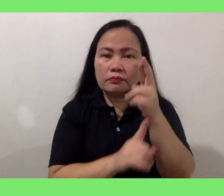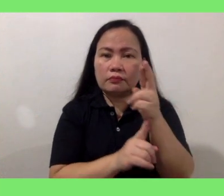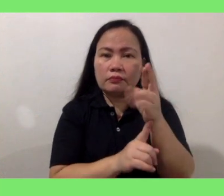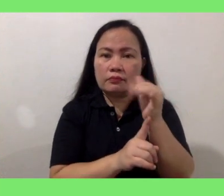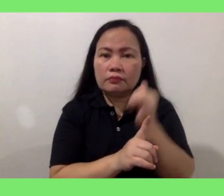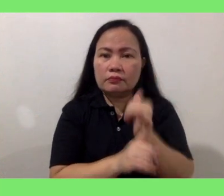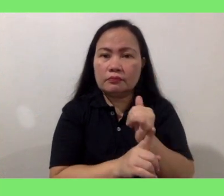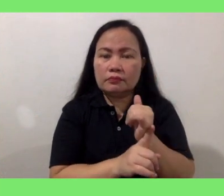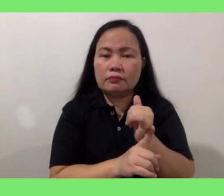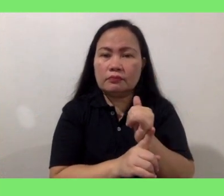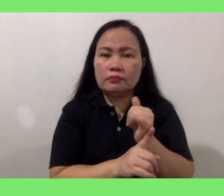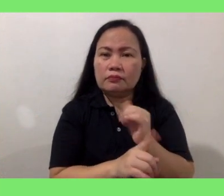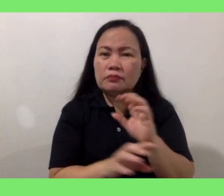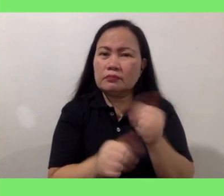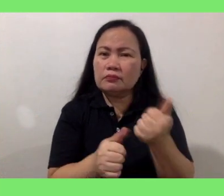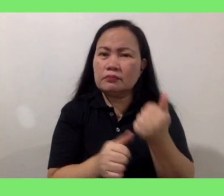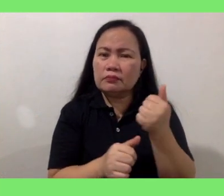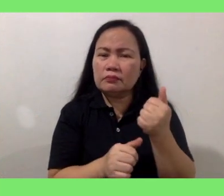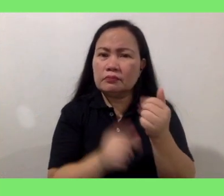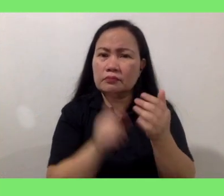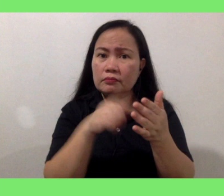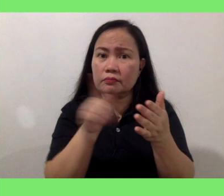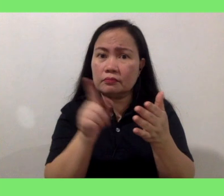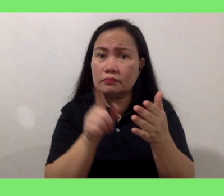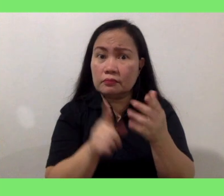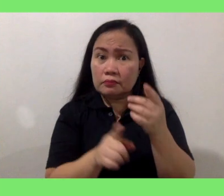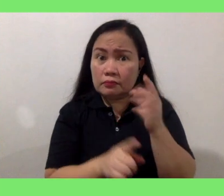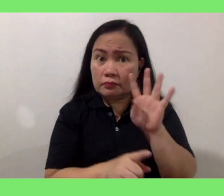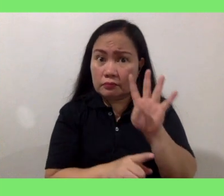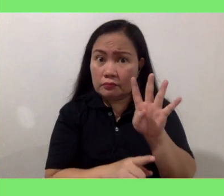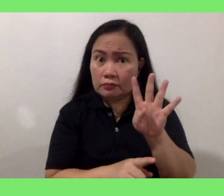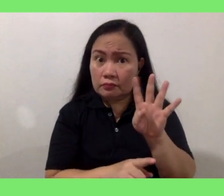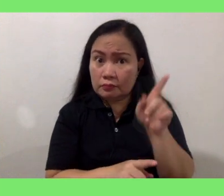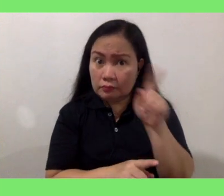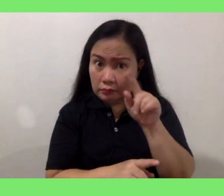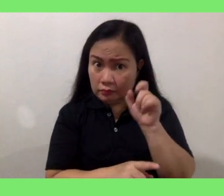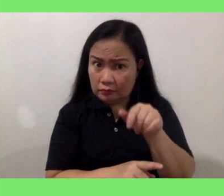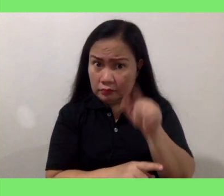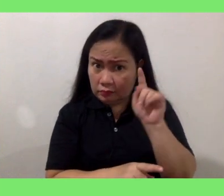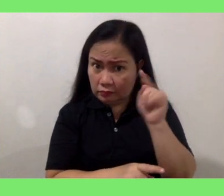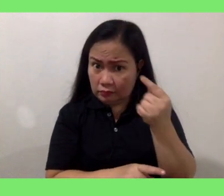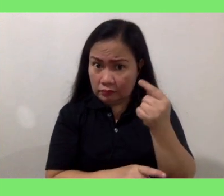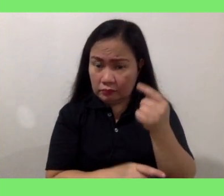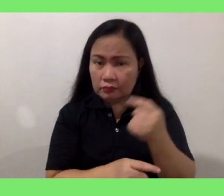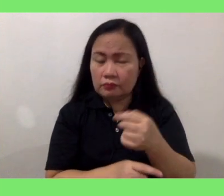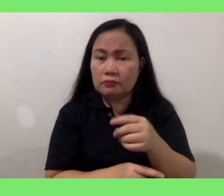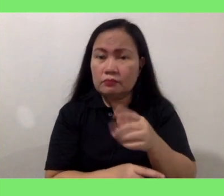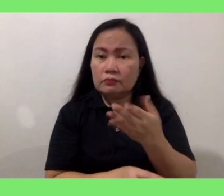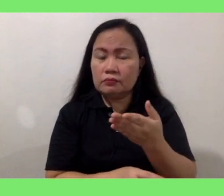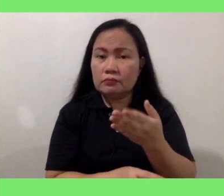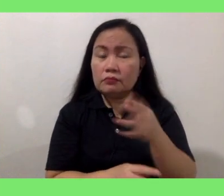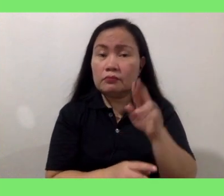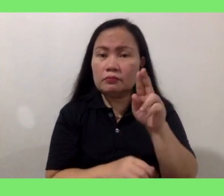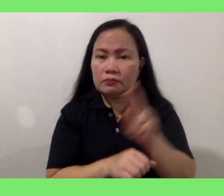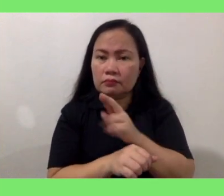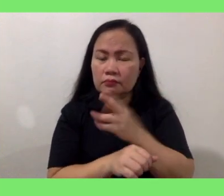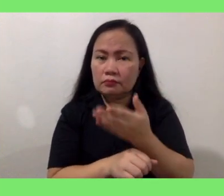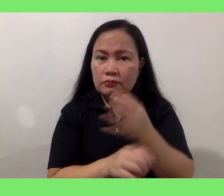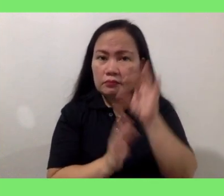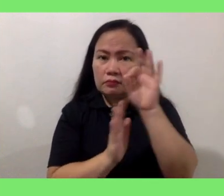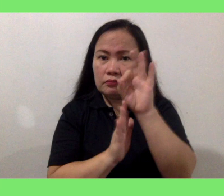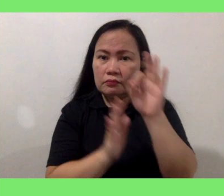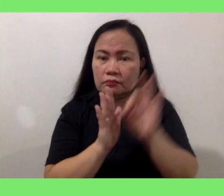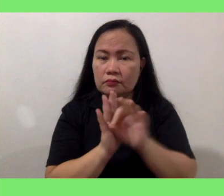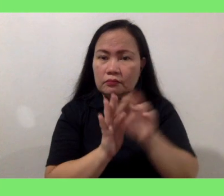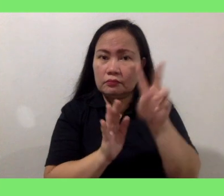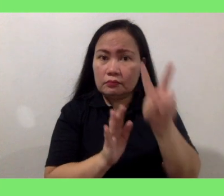4. I have 4 rays. So, paano natin ma-check na apat lang ba ang rays nito? So, you can make use